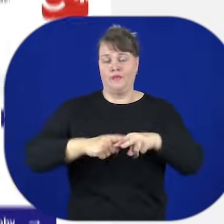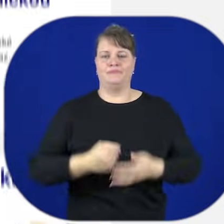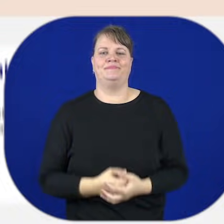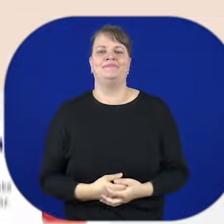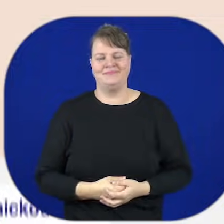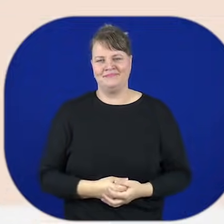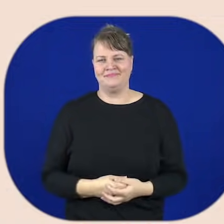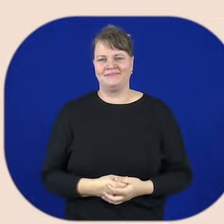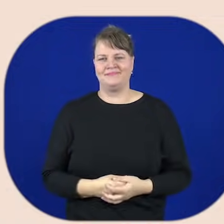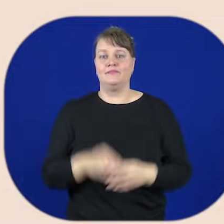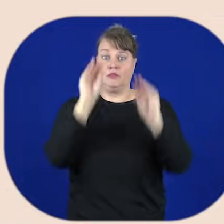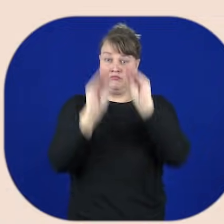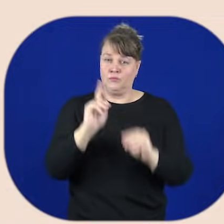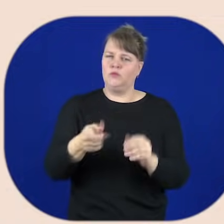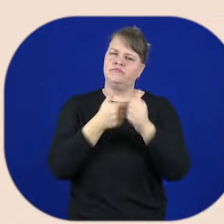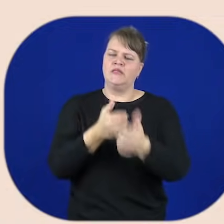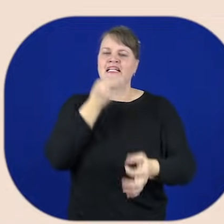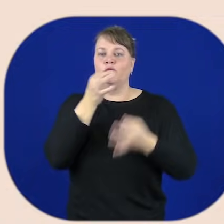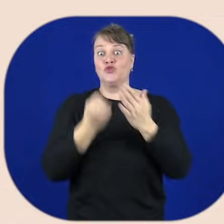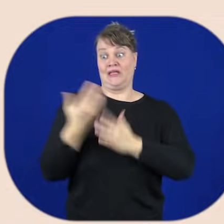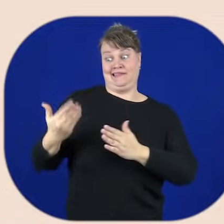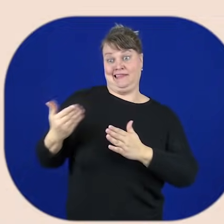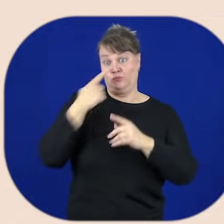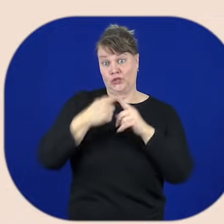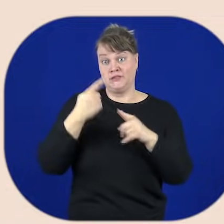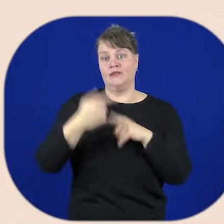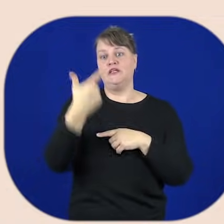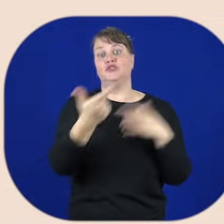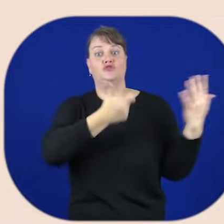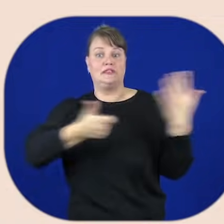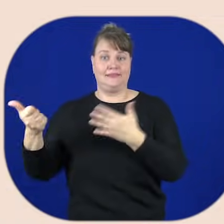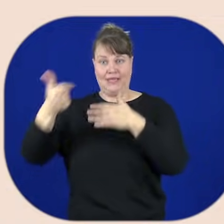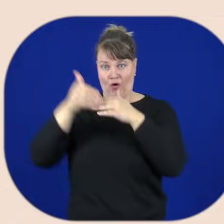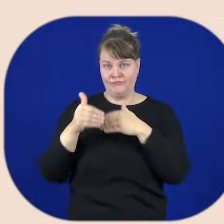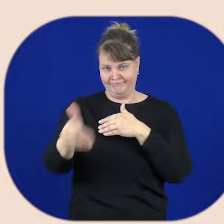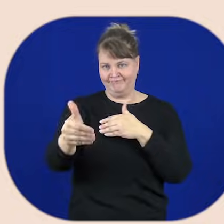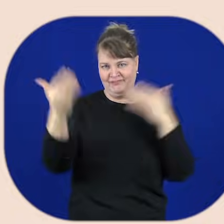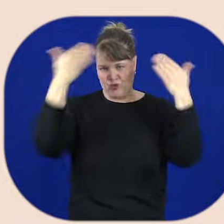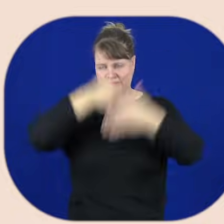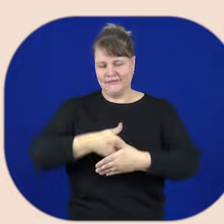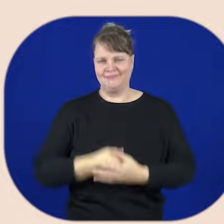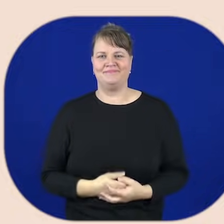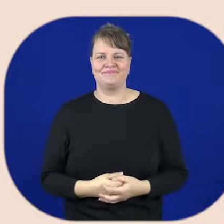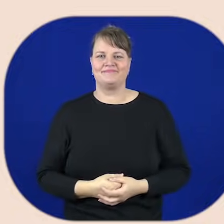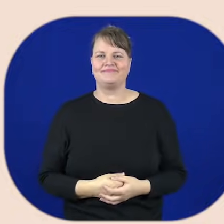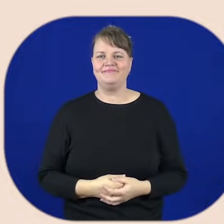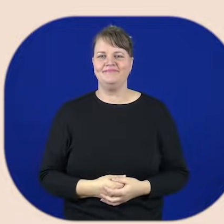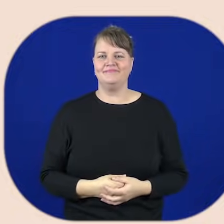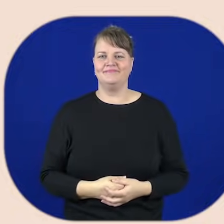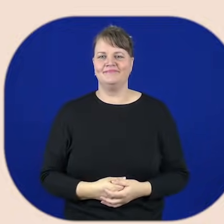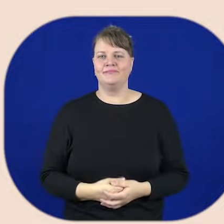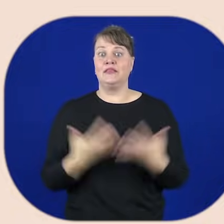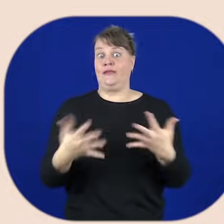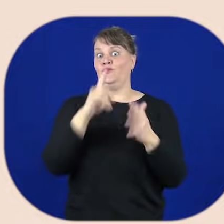Při vyplňování uvádějte všechny informace podle stavu, který platil o půlnoci zpátku 26. na sobotu